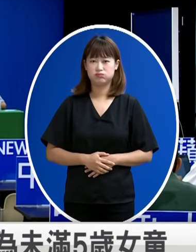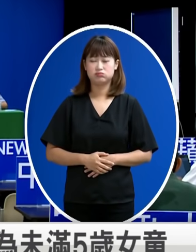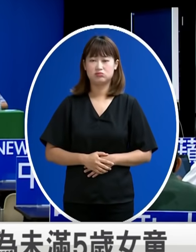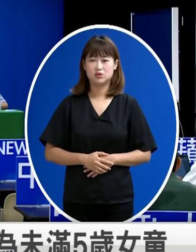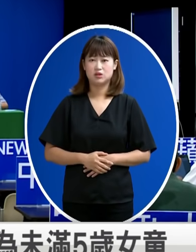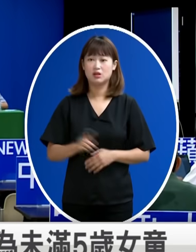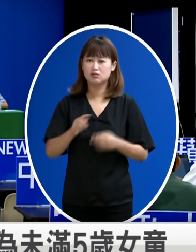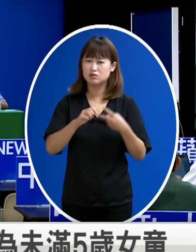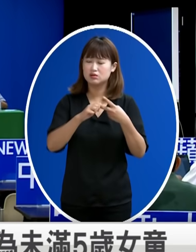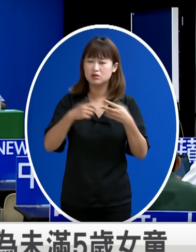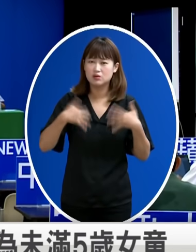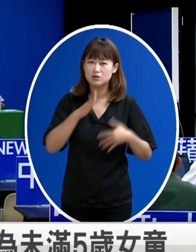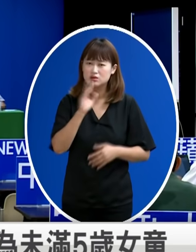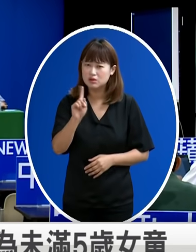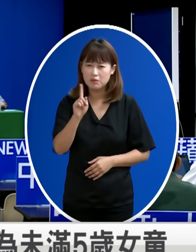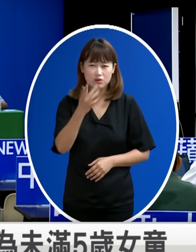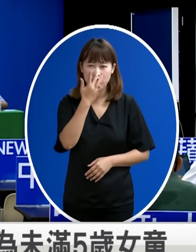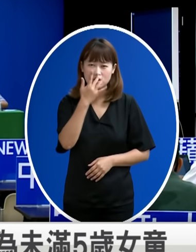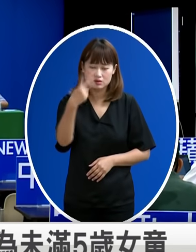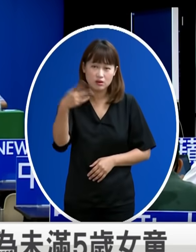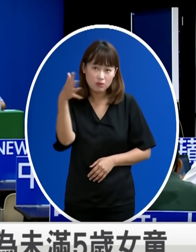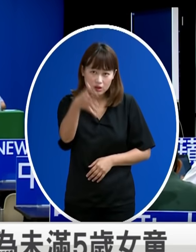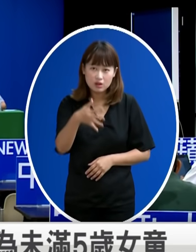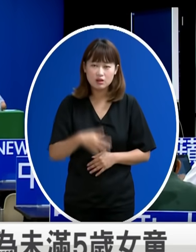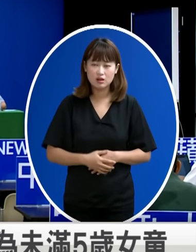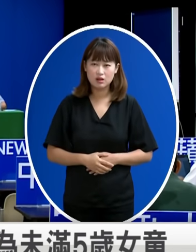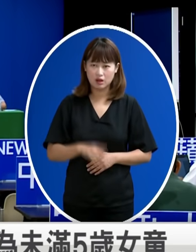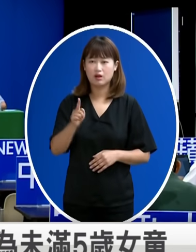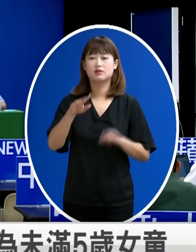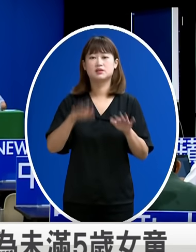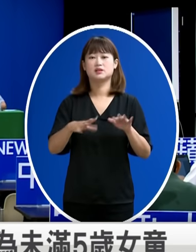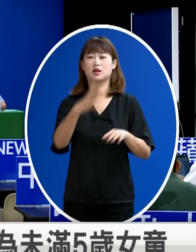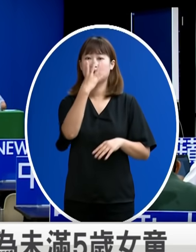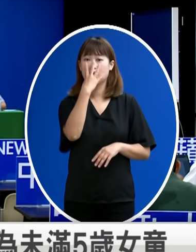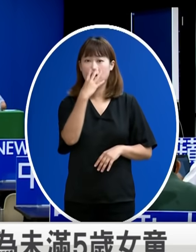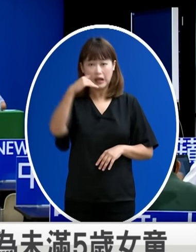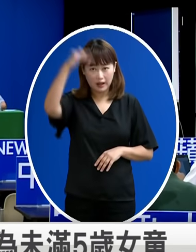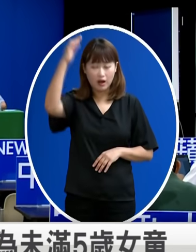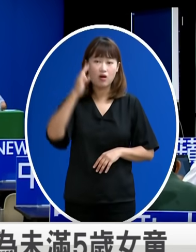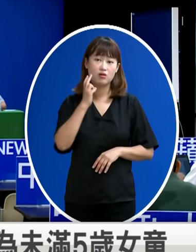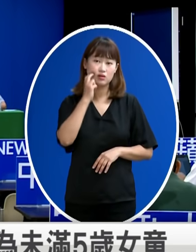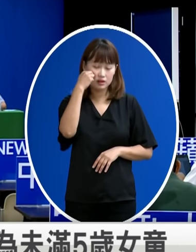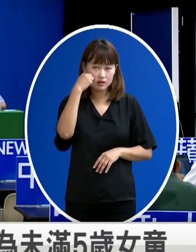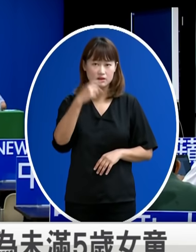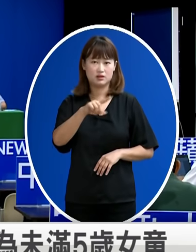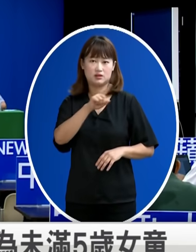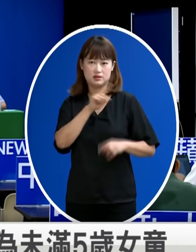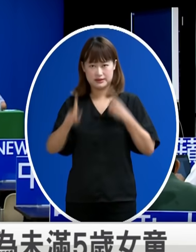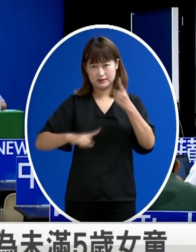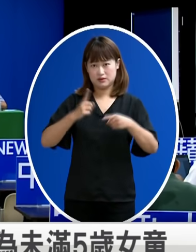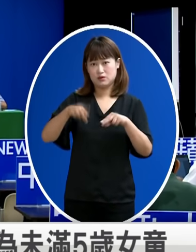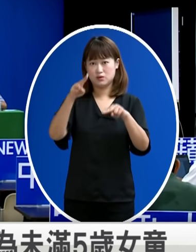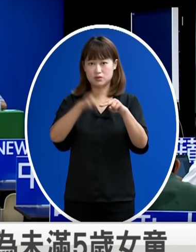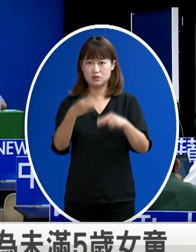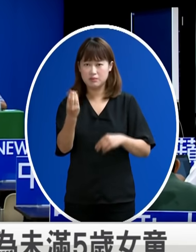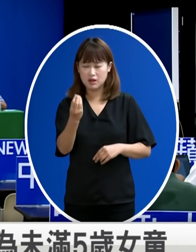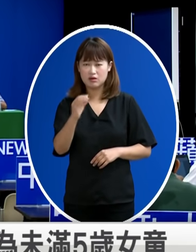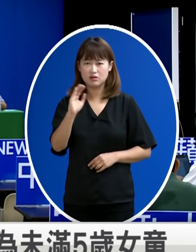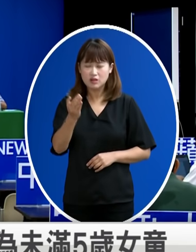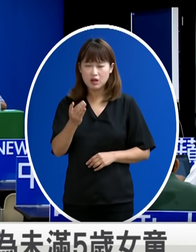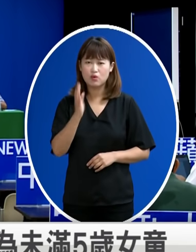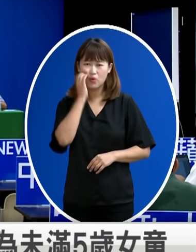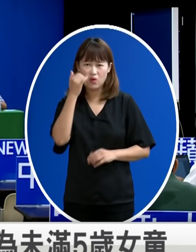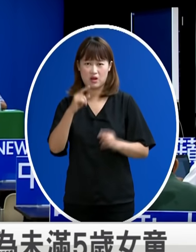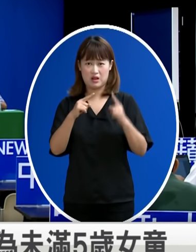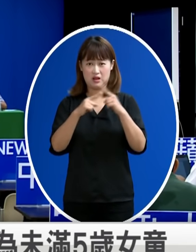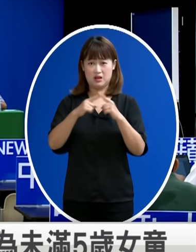第二个问题是什么？ 就是高铁现在没有开自由座，但是还是有民众发现说，让来不及上车的旅客用站位